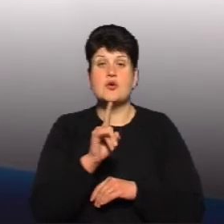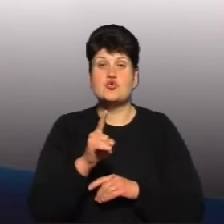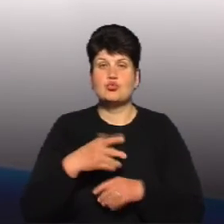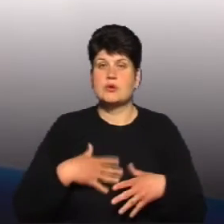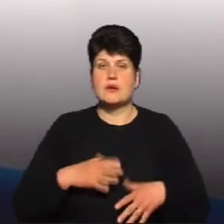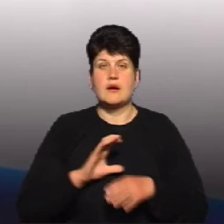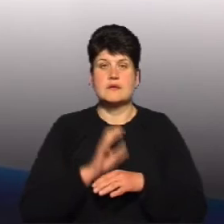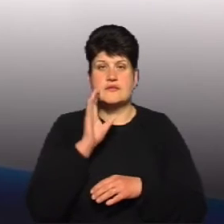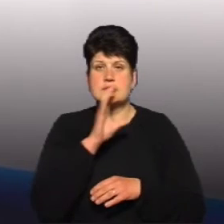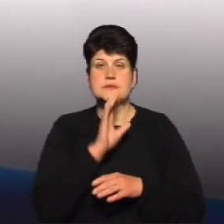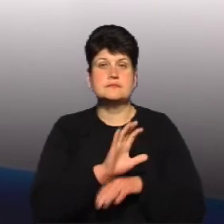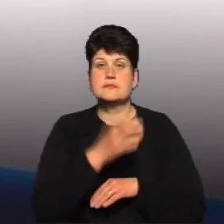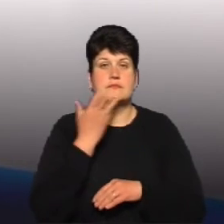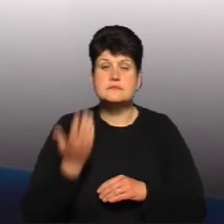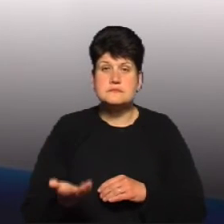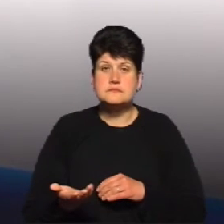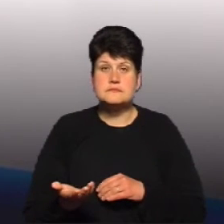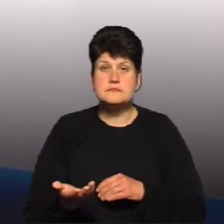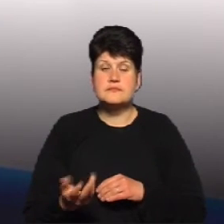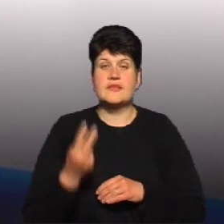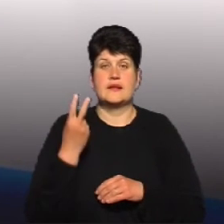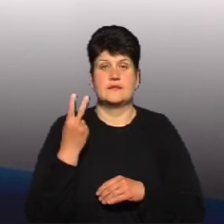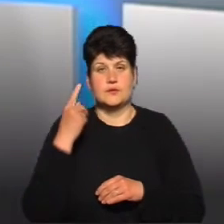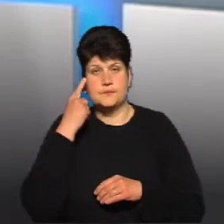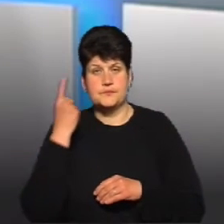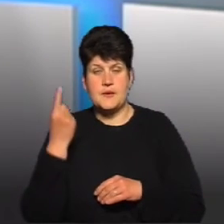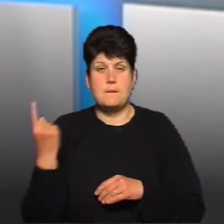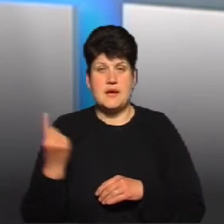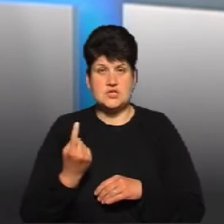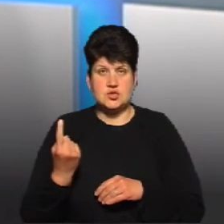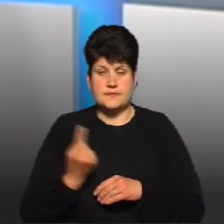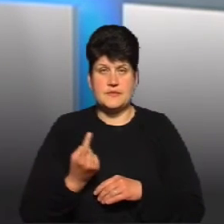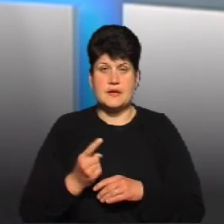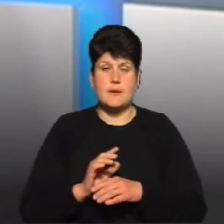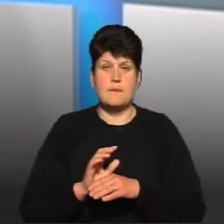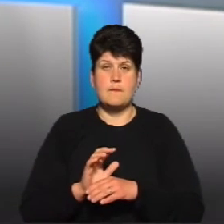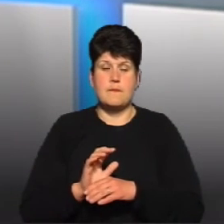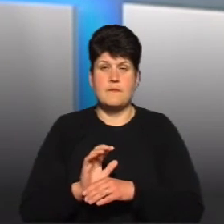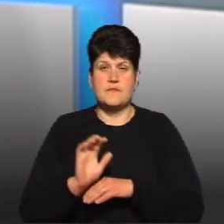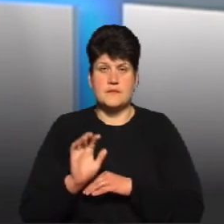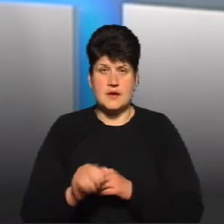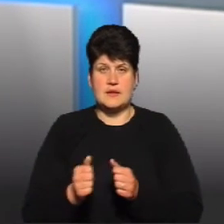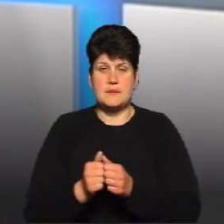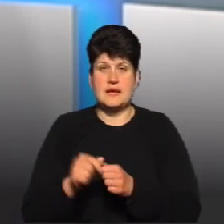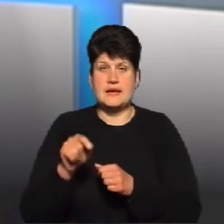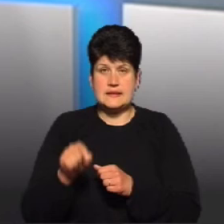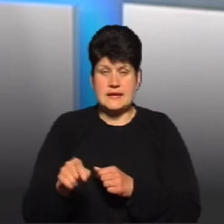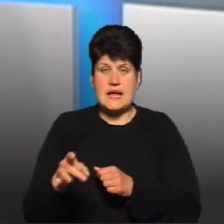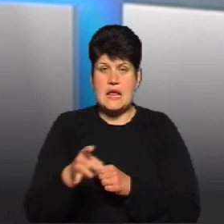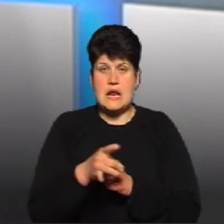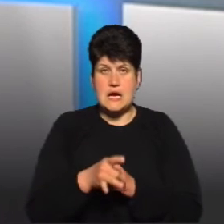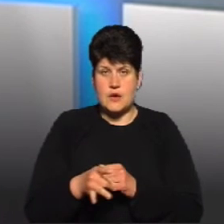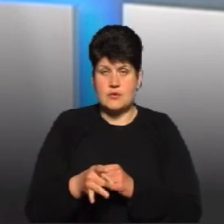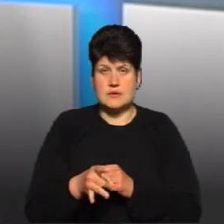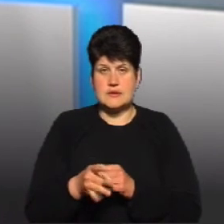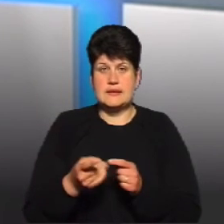Є дві версії. Перша, їх поселили біля тих власне, в тих регіонах, де проповідувалась